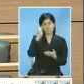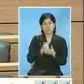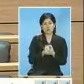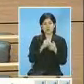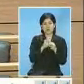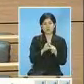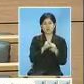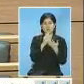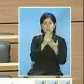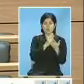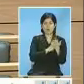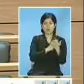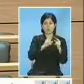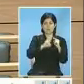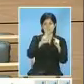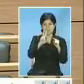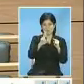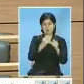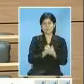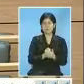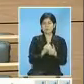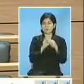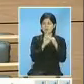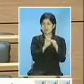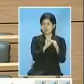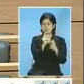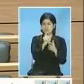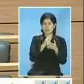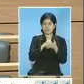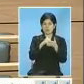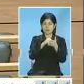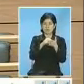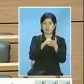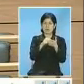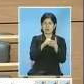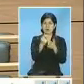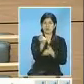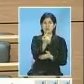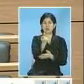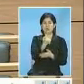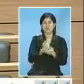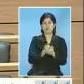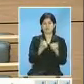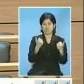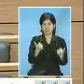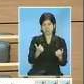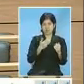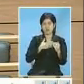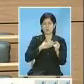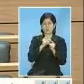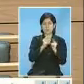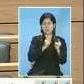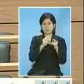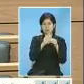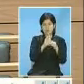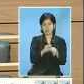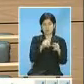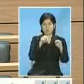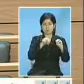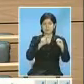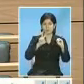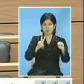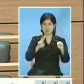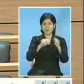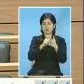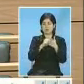2เนี่ยต้องอภิปรายในส่วนที่มีการแก้ไขเท่านั้นตอนนี้เราพูดถึงมาตรา3แล้วก็